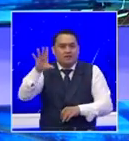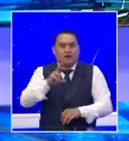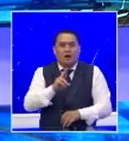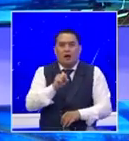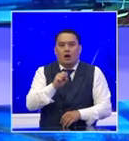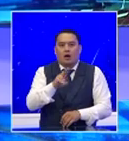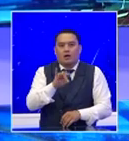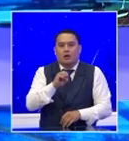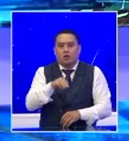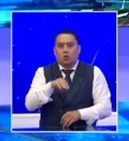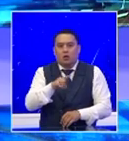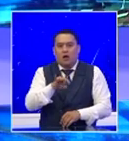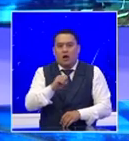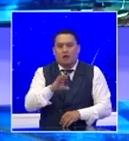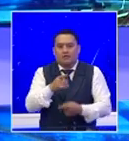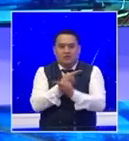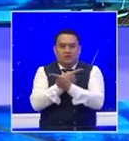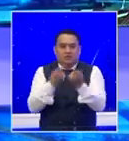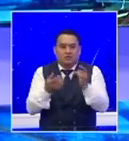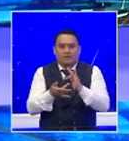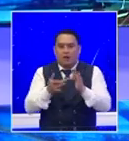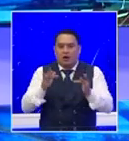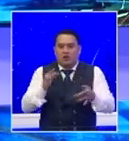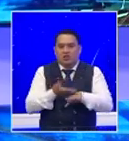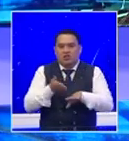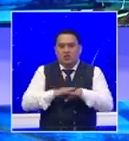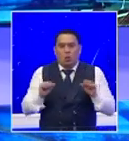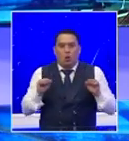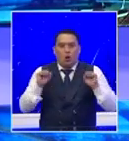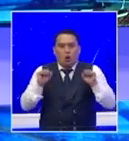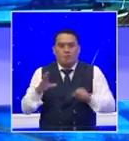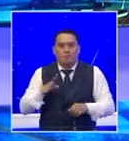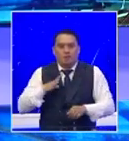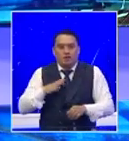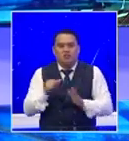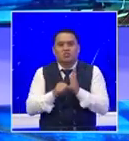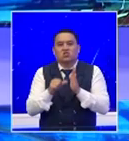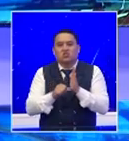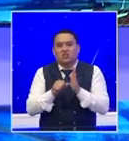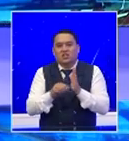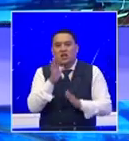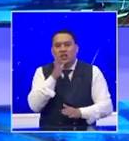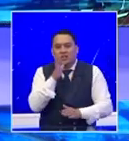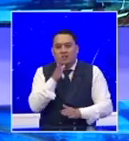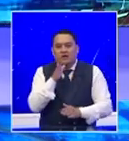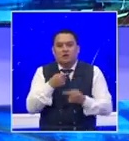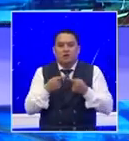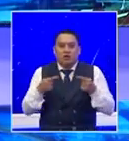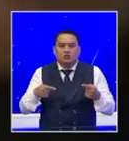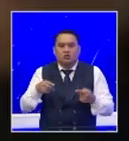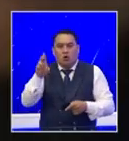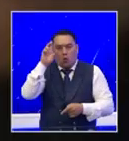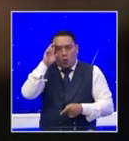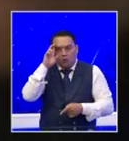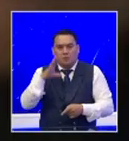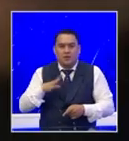Кайрат Турлаханов. Об этом сообщает сайт Федерации тяжелой атлетики. Кайрату Булатовичу Турлаханову было 60 лет. В разные годы